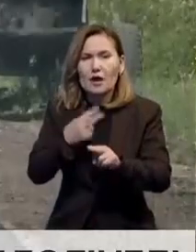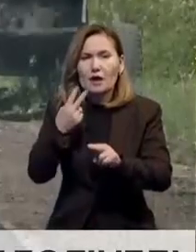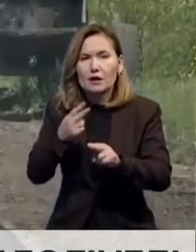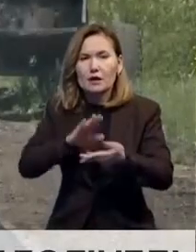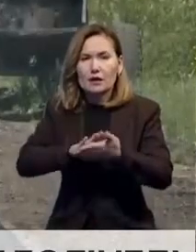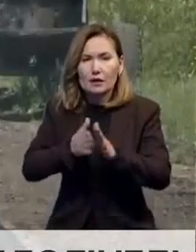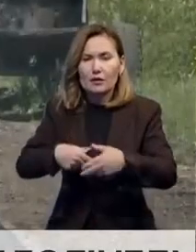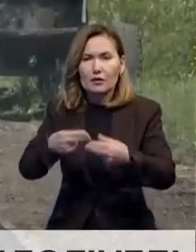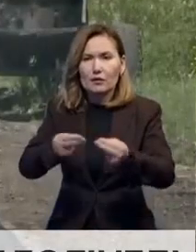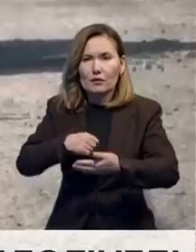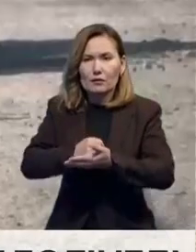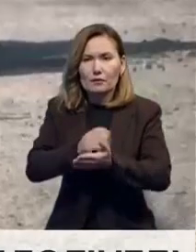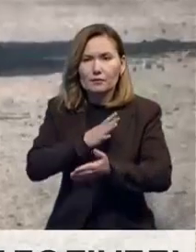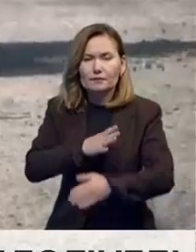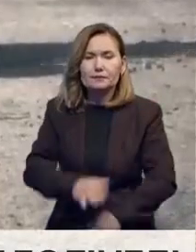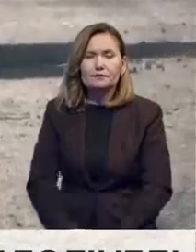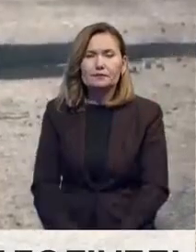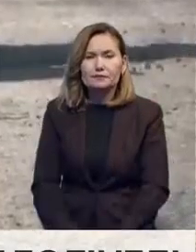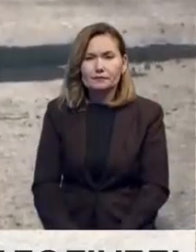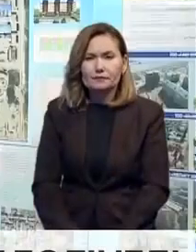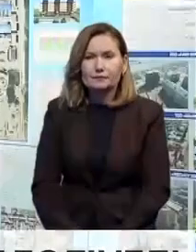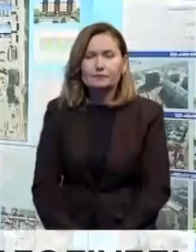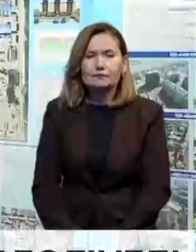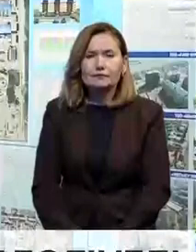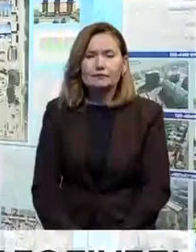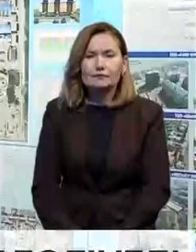екі жақта келіссөз жүріп жатыр.